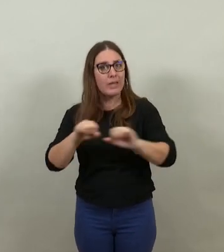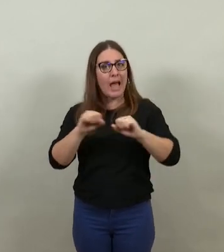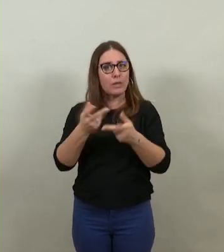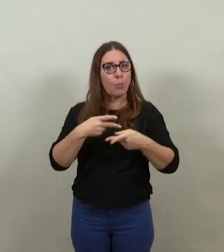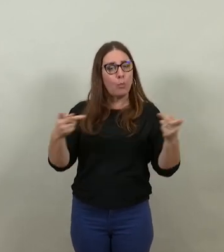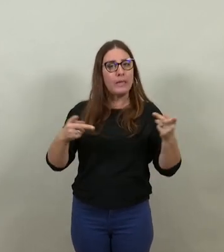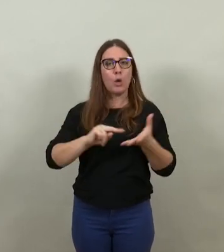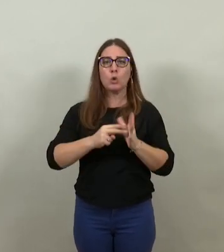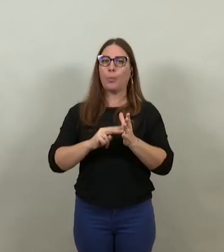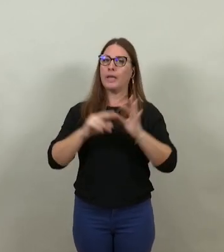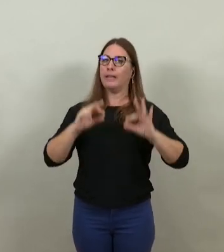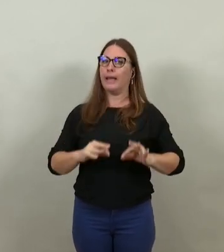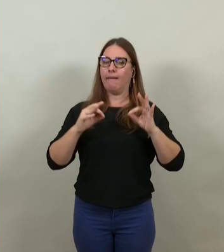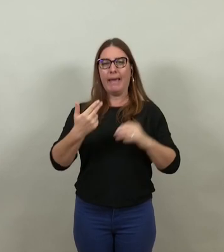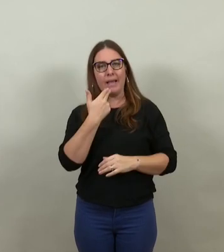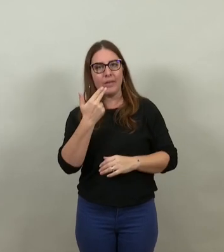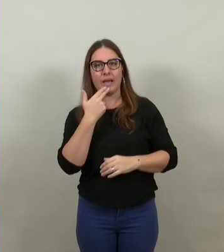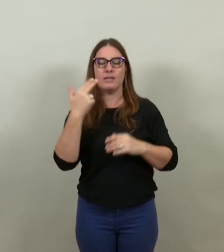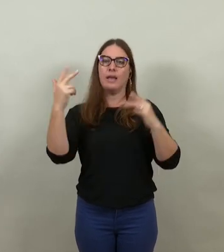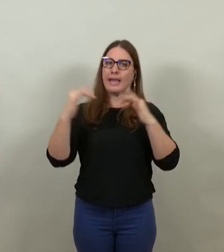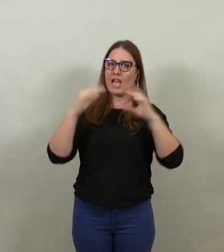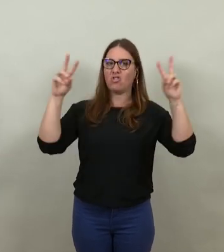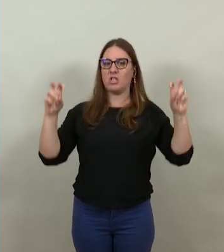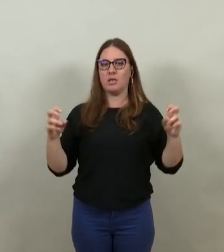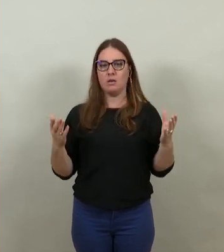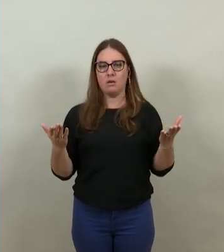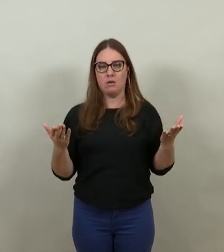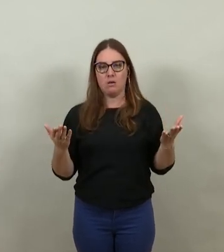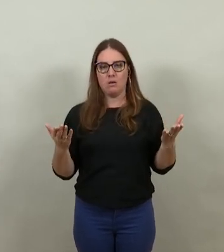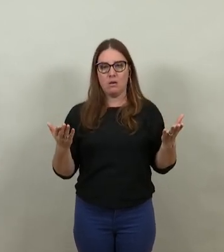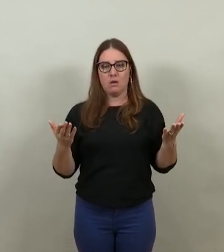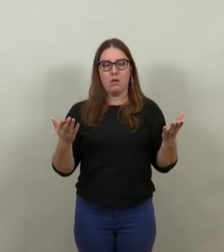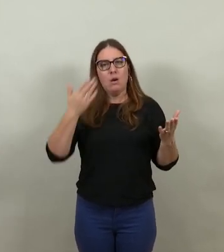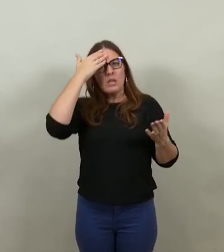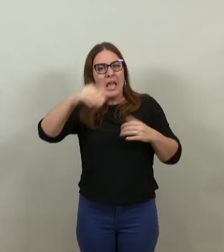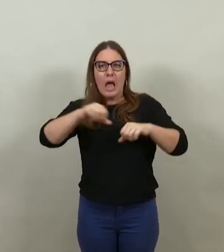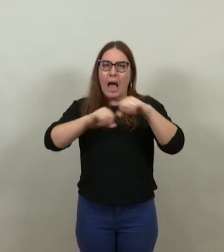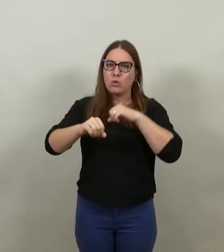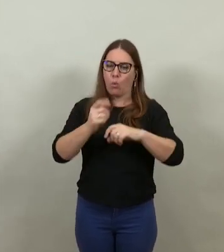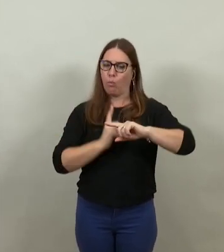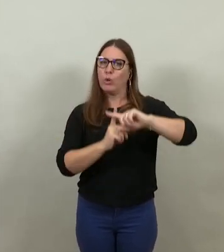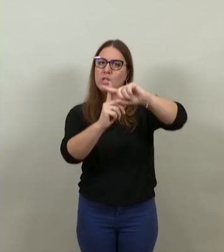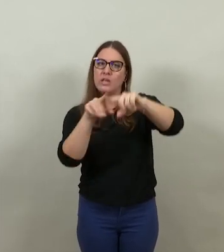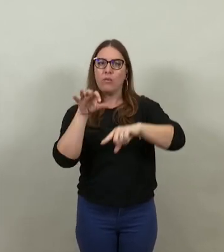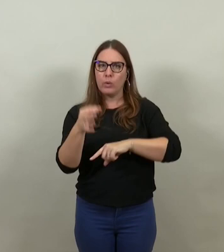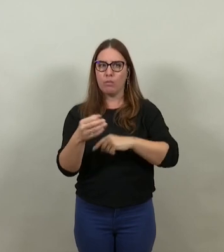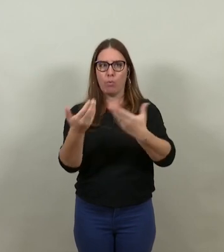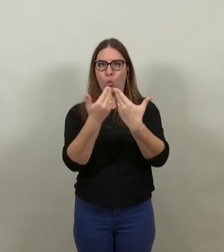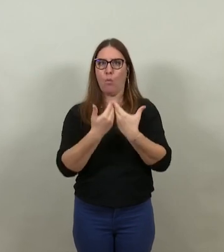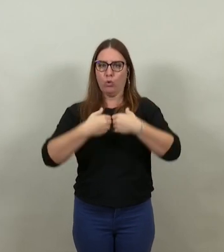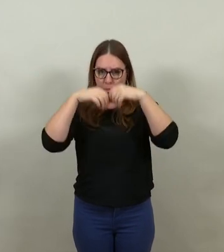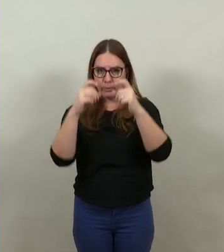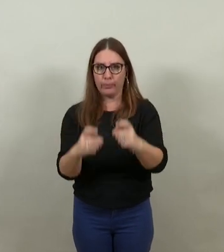sobriété d'efficacité énergétique ça on sait bien le le bénéfice de ces actions sur la réduction de la demande qui qui est